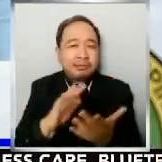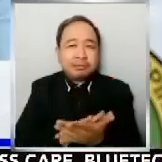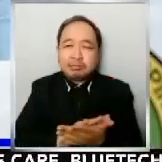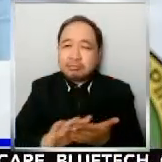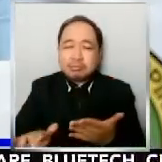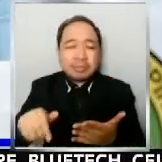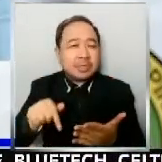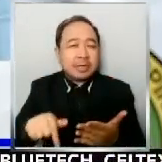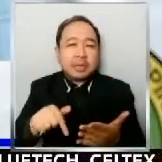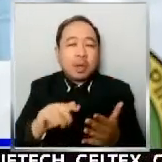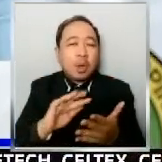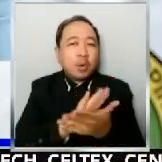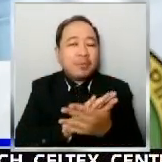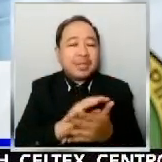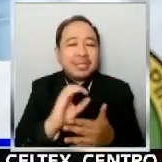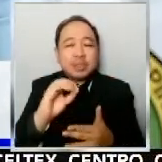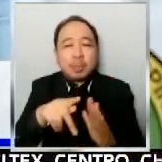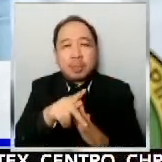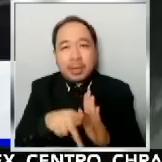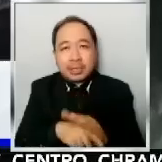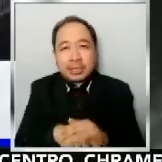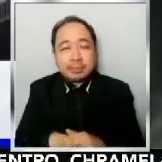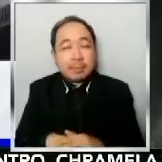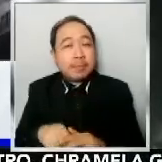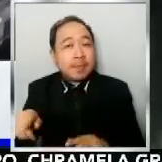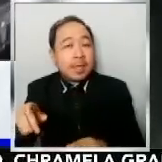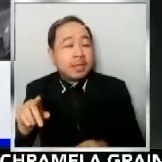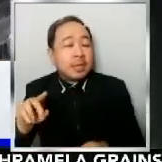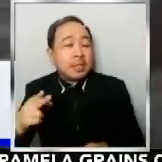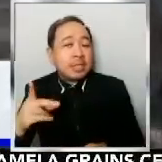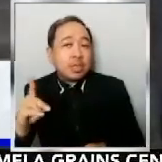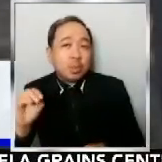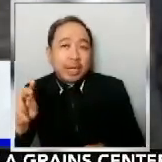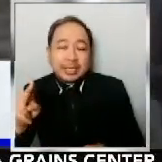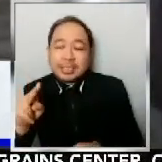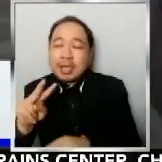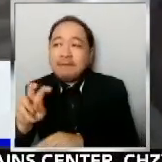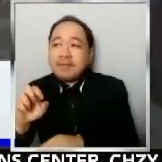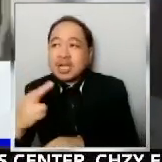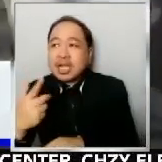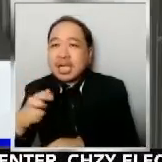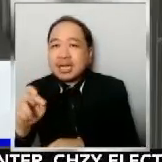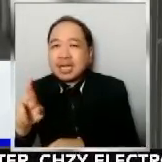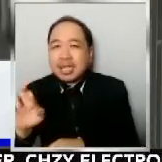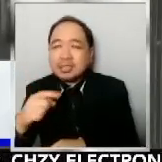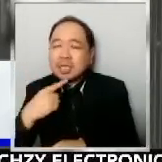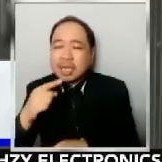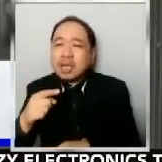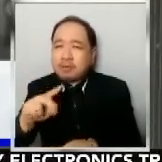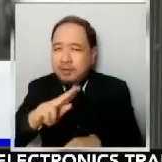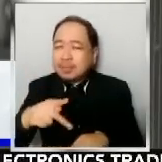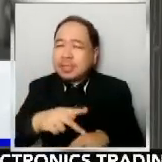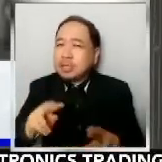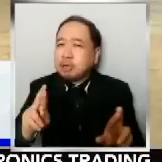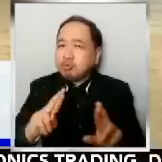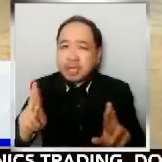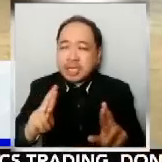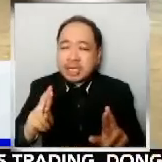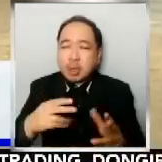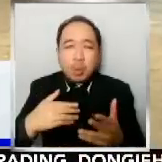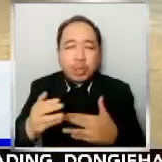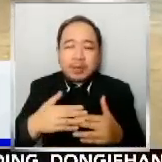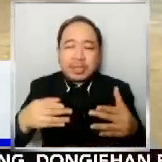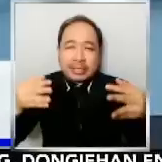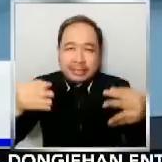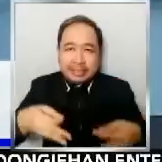OIC Undersecretary Maria Rosario Vergere na handa ang Pilipinas sa anumang magiging desisyon ng WHO sa alert status ng pandemya.